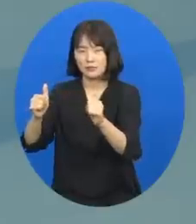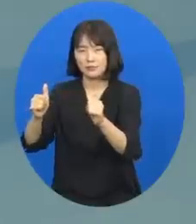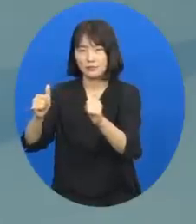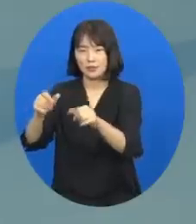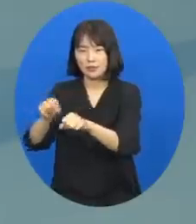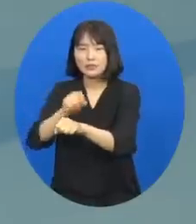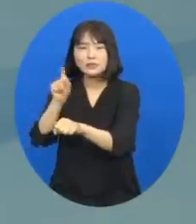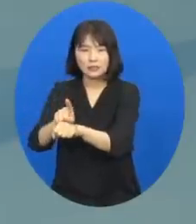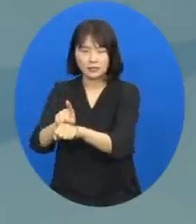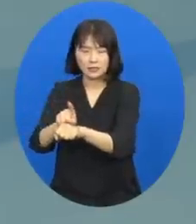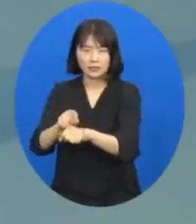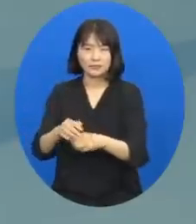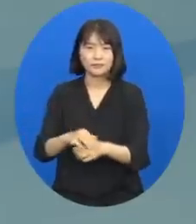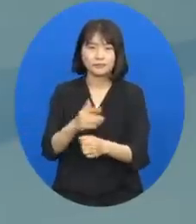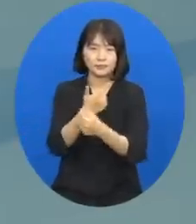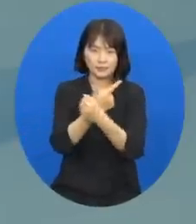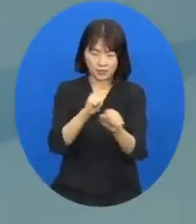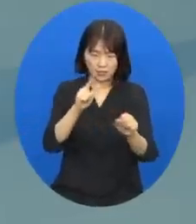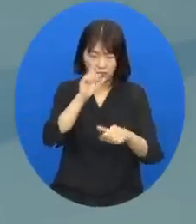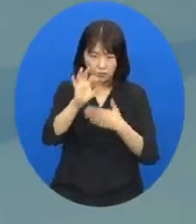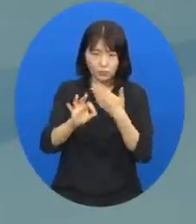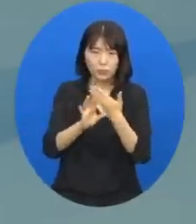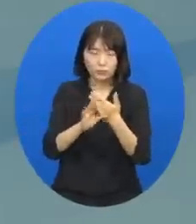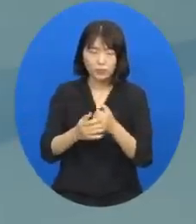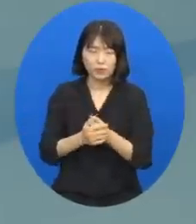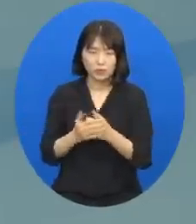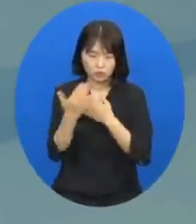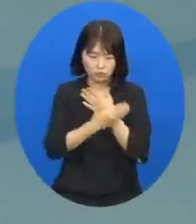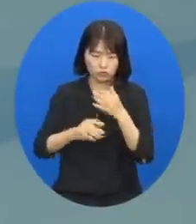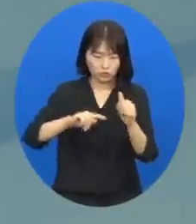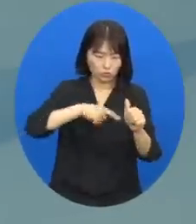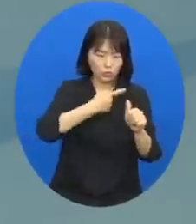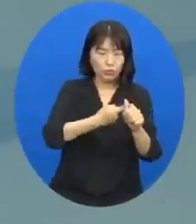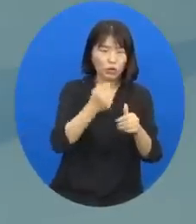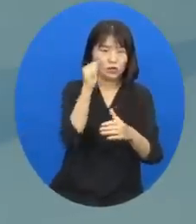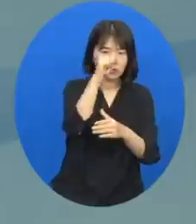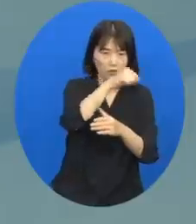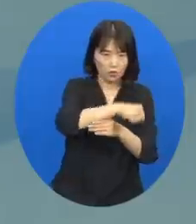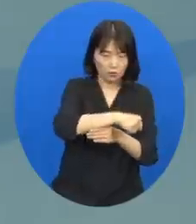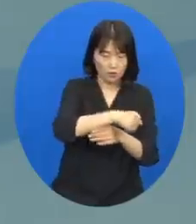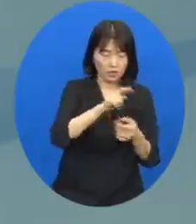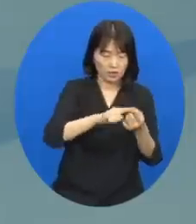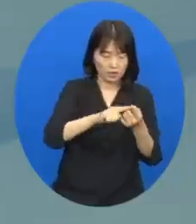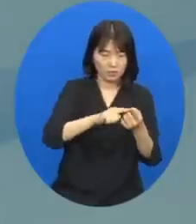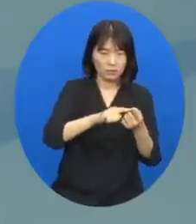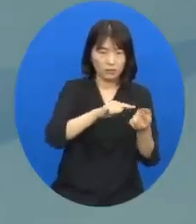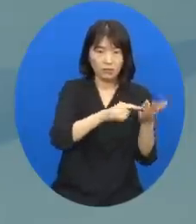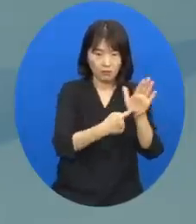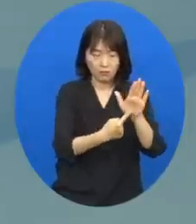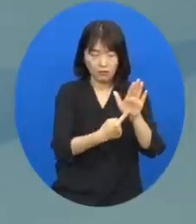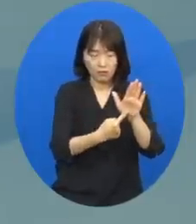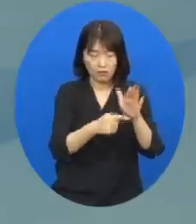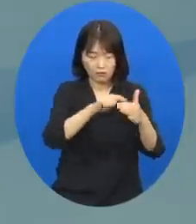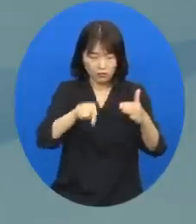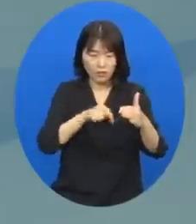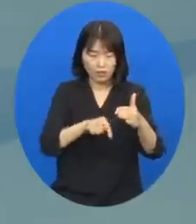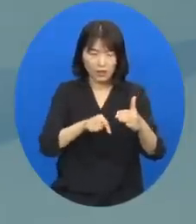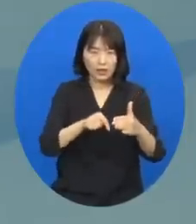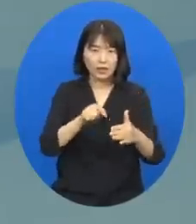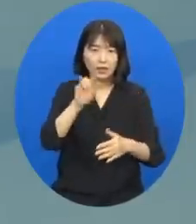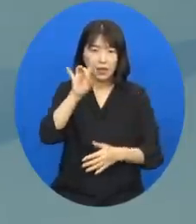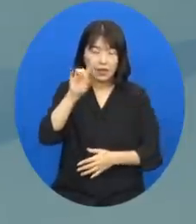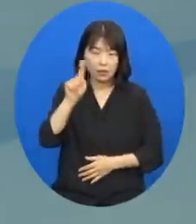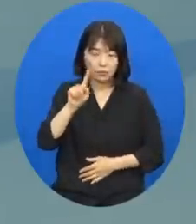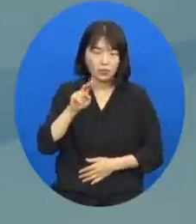갈라디아서 5장 19절에 보면 육신에 속한 열매의 여러가지 나오는데 그중에 하나가 시기가 나와요 이렇게 되어 있습니다